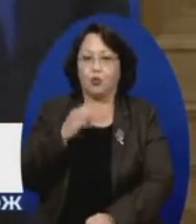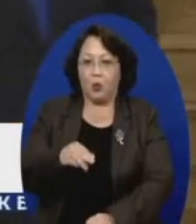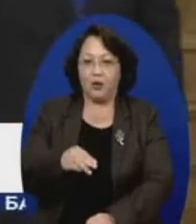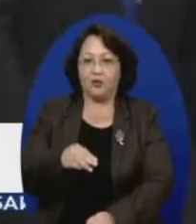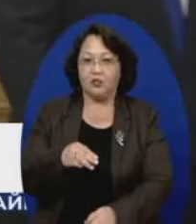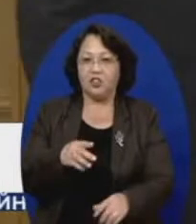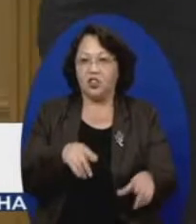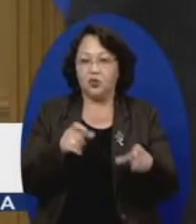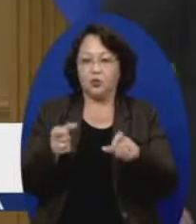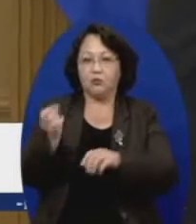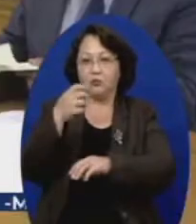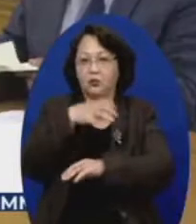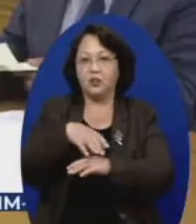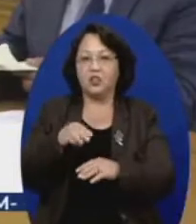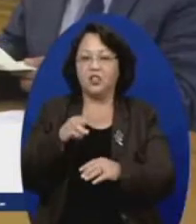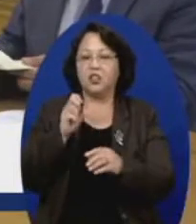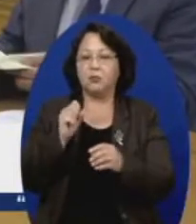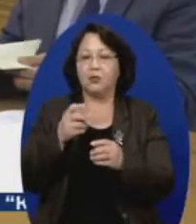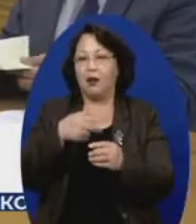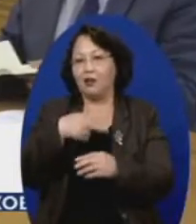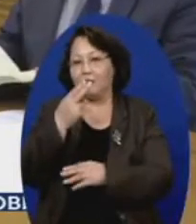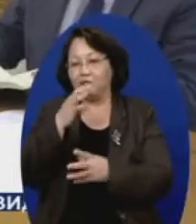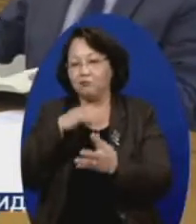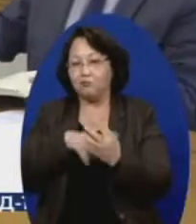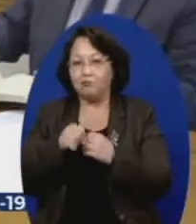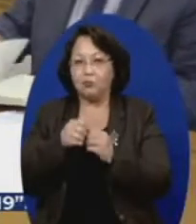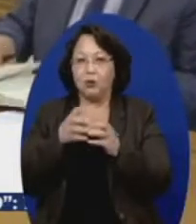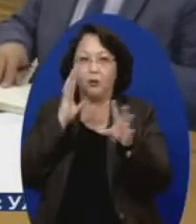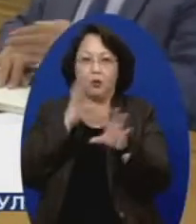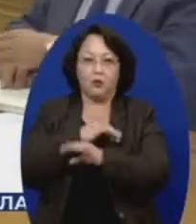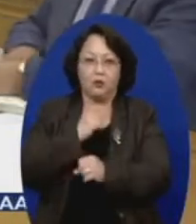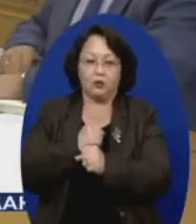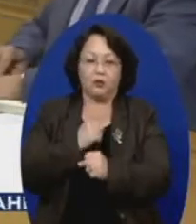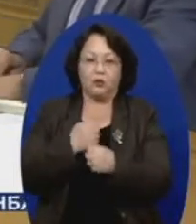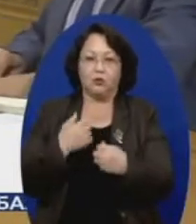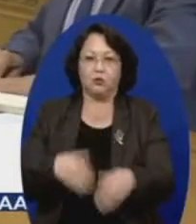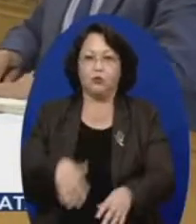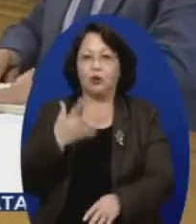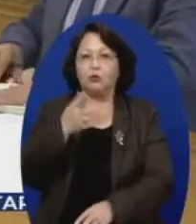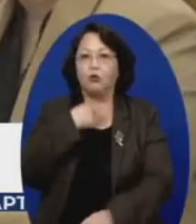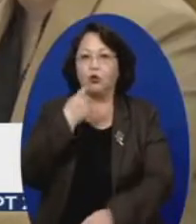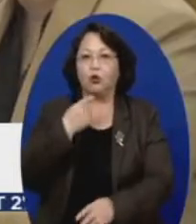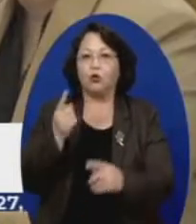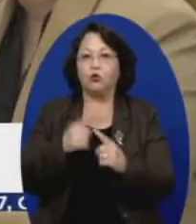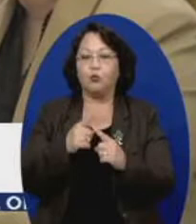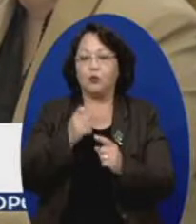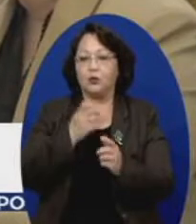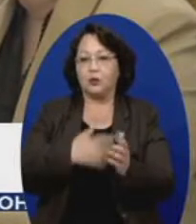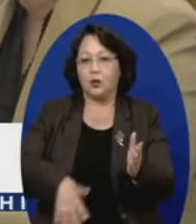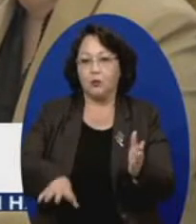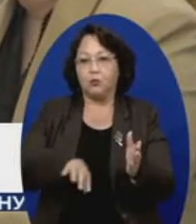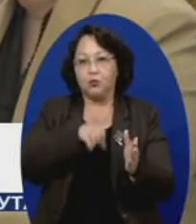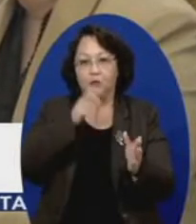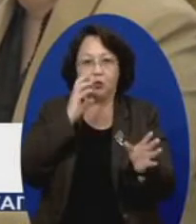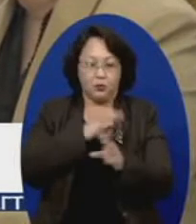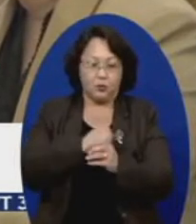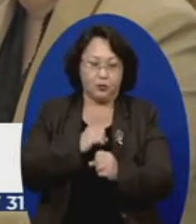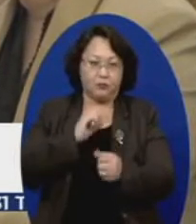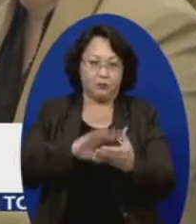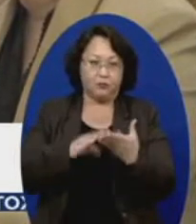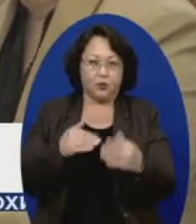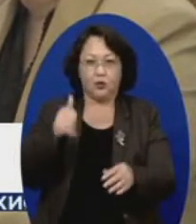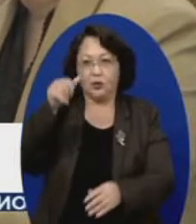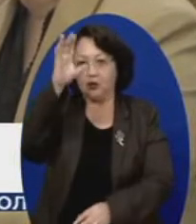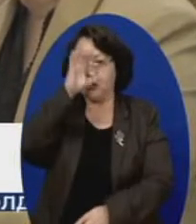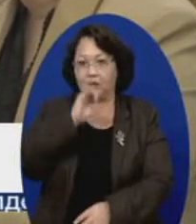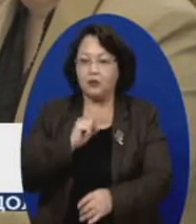ачих терминалын бүтээн байгуулалтын нээлтэнд оролцсон. За мөн Том Толгой Гашуун Сухад чиглэлийн төмөр замын цогцолбор төсөлтөд танилцсан юм. Ерөнхий сайдын